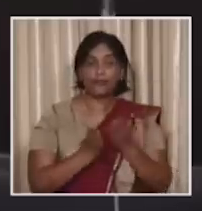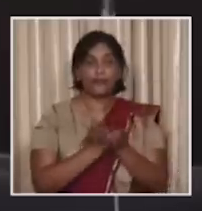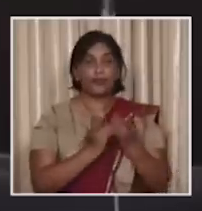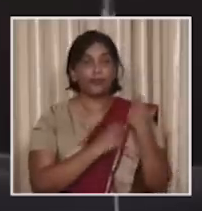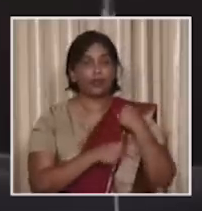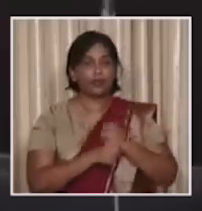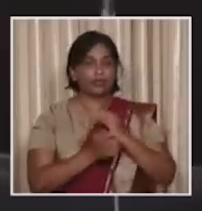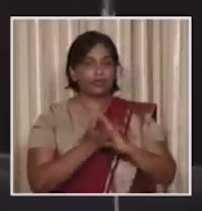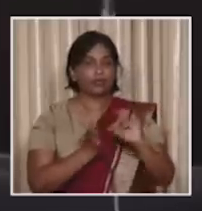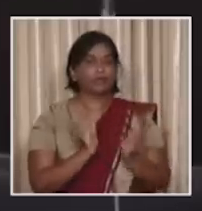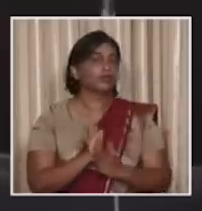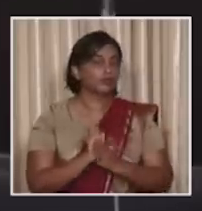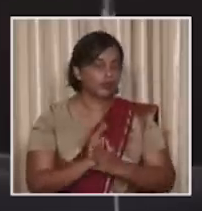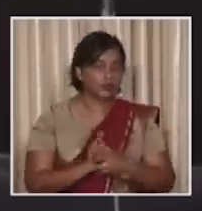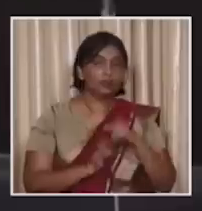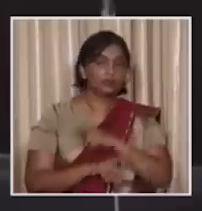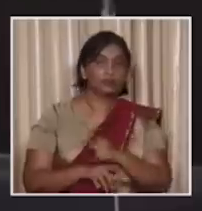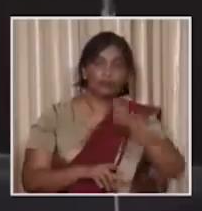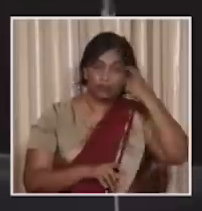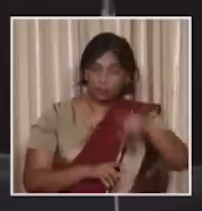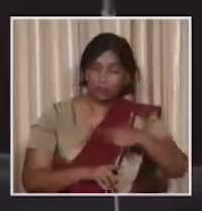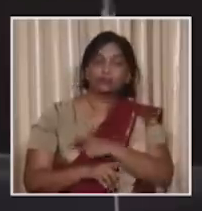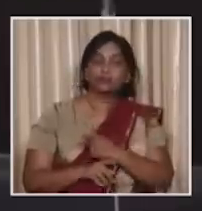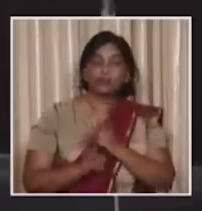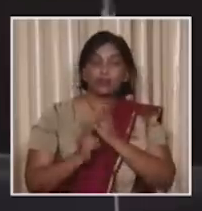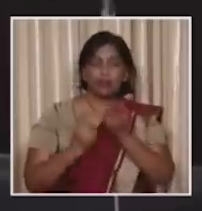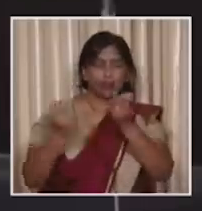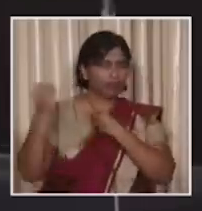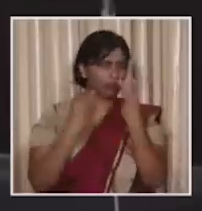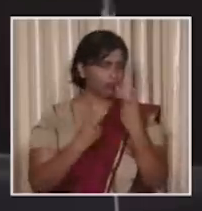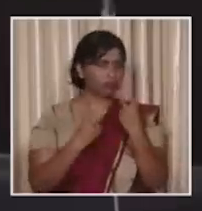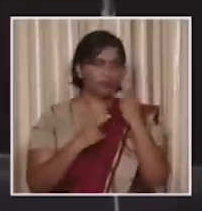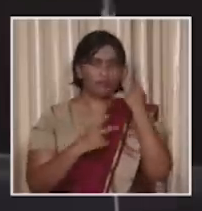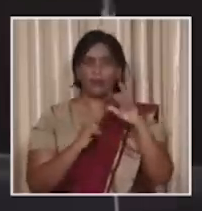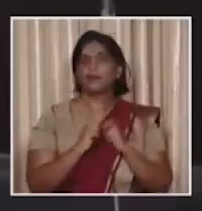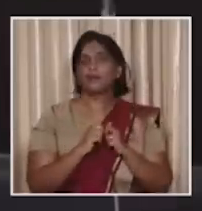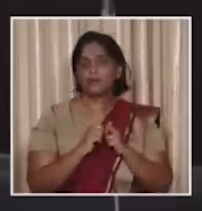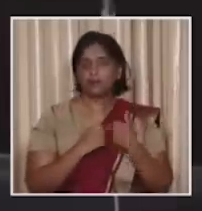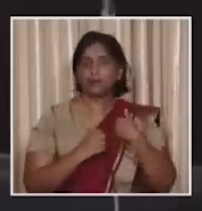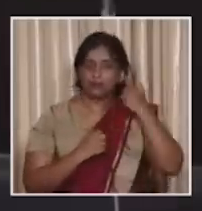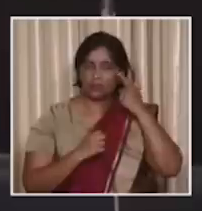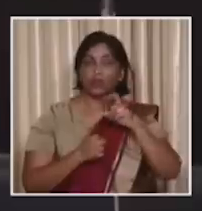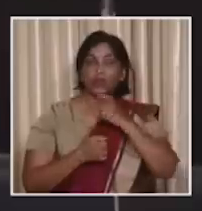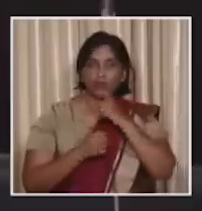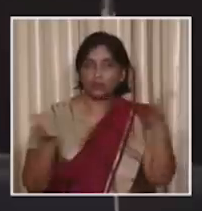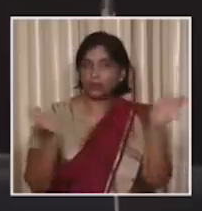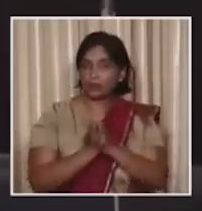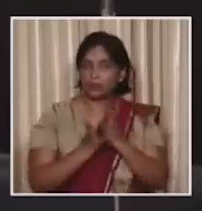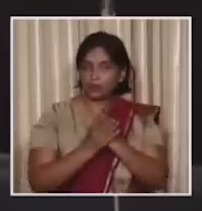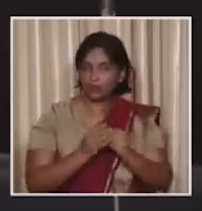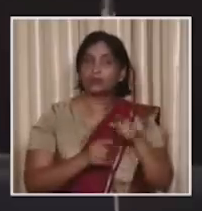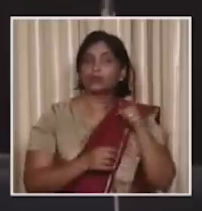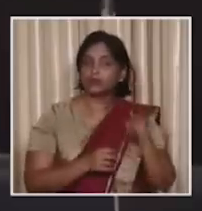බලධාරියා වෙන්නේ රාජ්‍ය සේවක කොමිසම සභාව. එයාගේ නිරීක්ෂණය දෙකක් ලැබුණ නිසා තමයි මේ ප්‍රශ්නේ මතුවලා තින්නේ. මම හිතනවා නඩුව සමතේකට පත් කරන්න